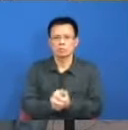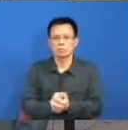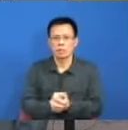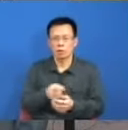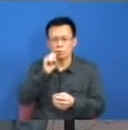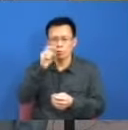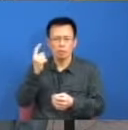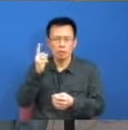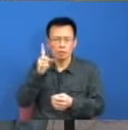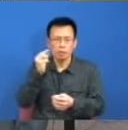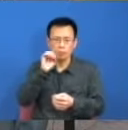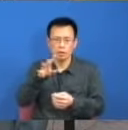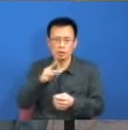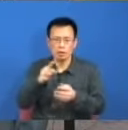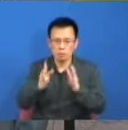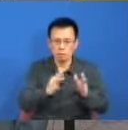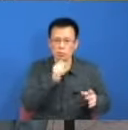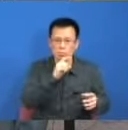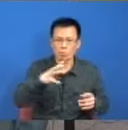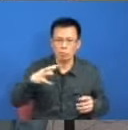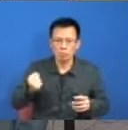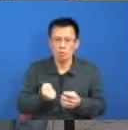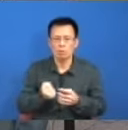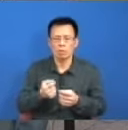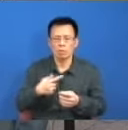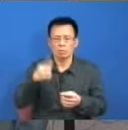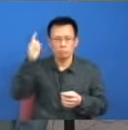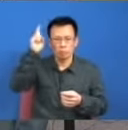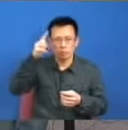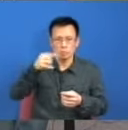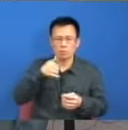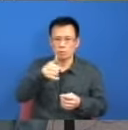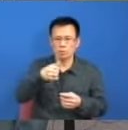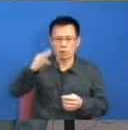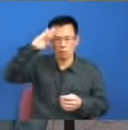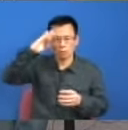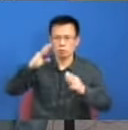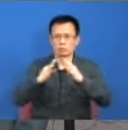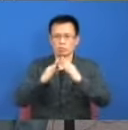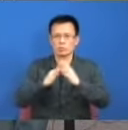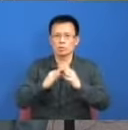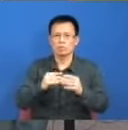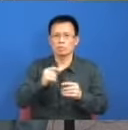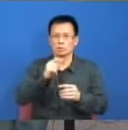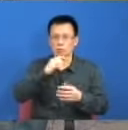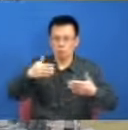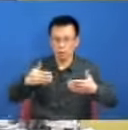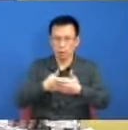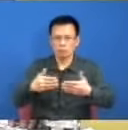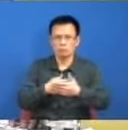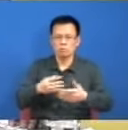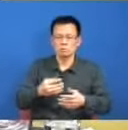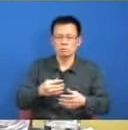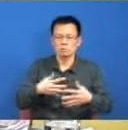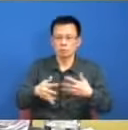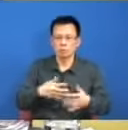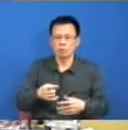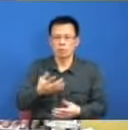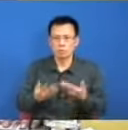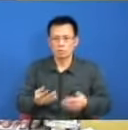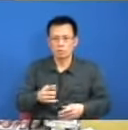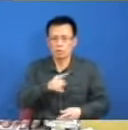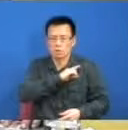有冇效咧？我個人的經驗就是每一次我去這些警務處有可能因為交通的小事故無論我自己或